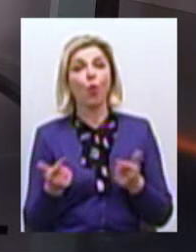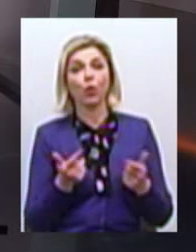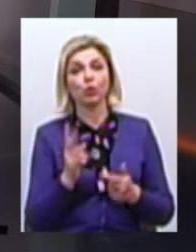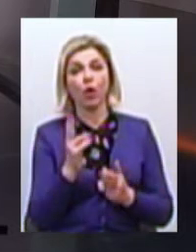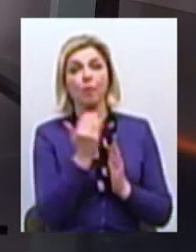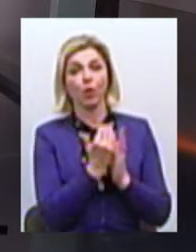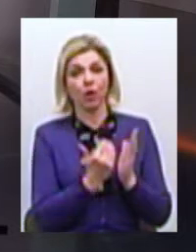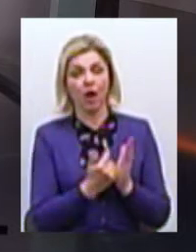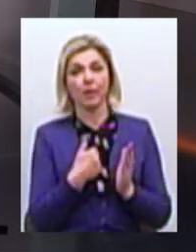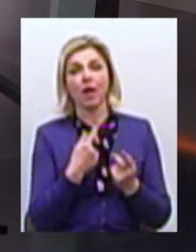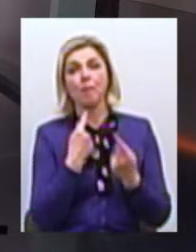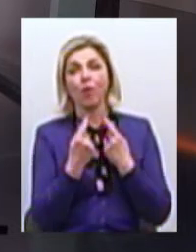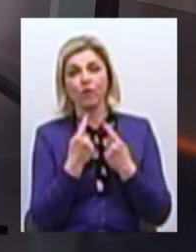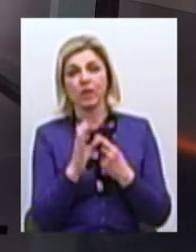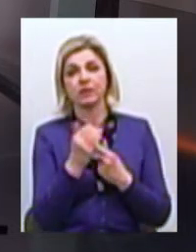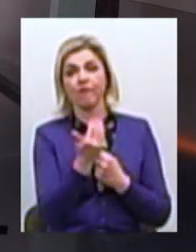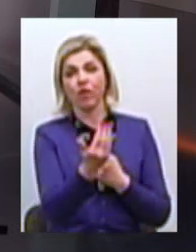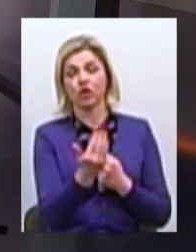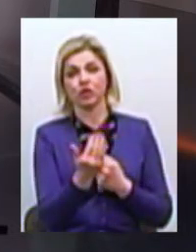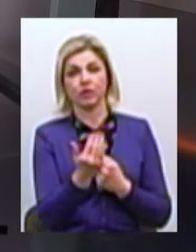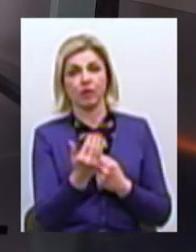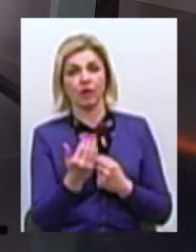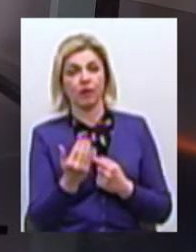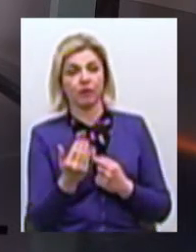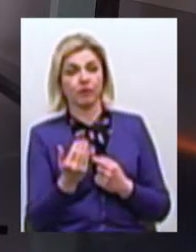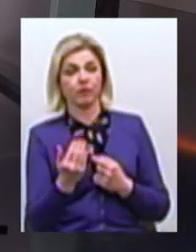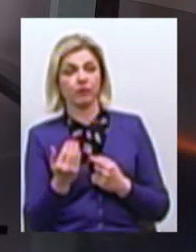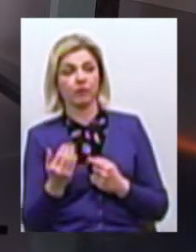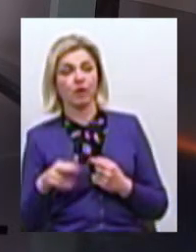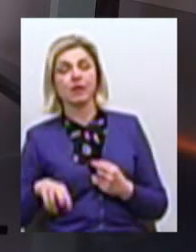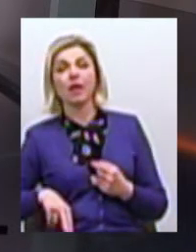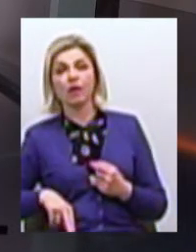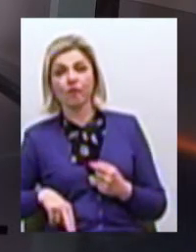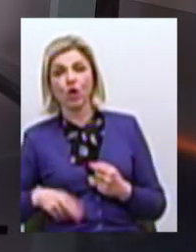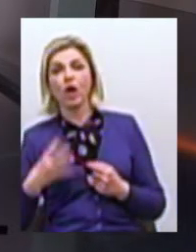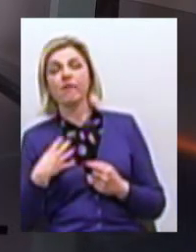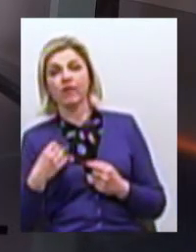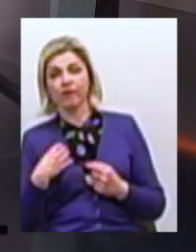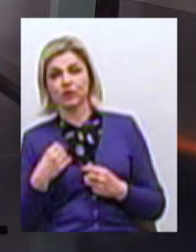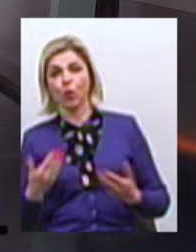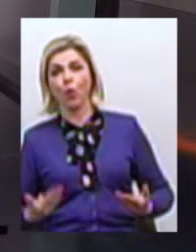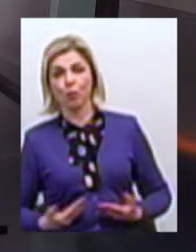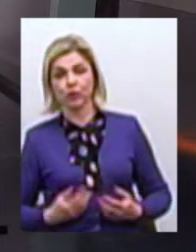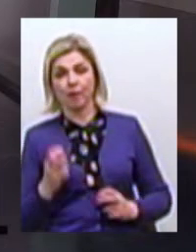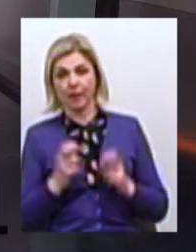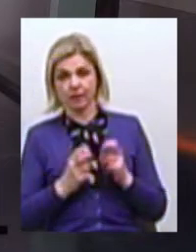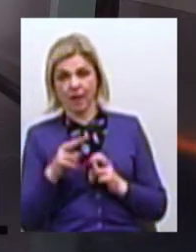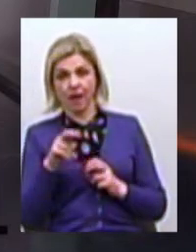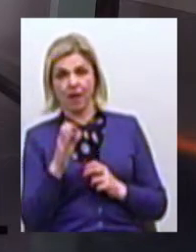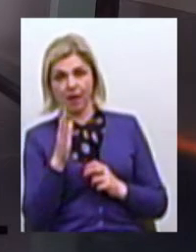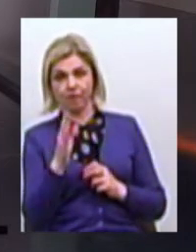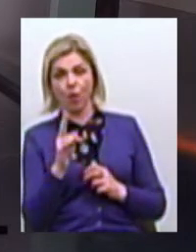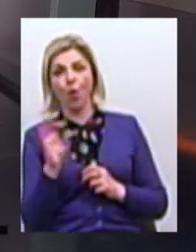я поспілкувався із вашою колежанкою, можна сказати, директоркою Львівського комунального підприємства «Лев» Оксаною